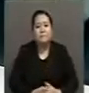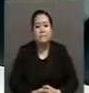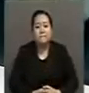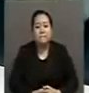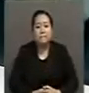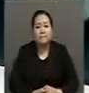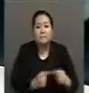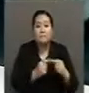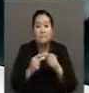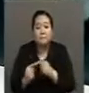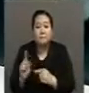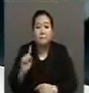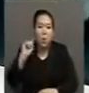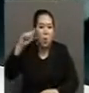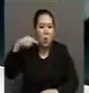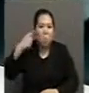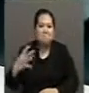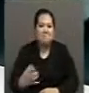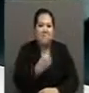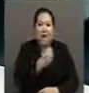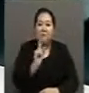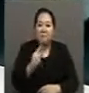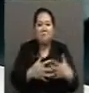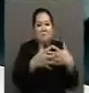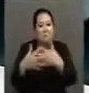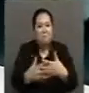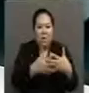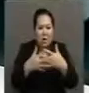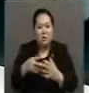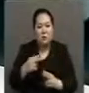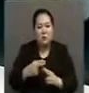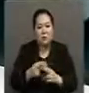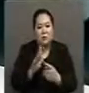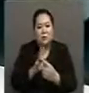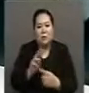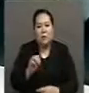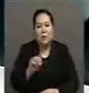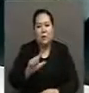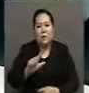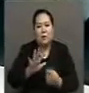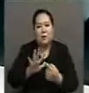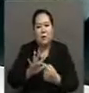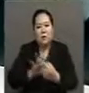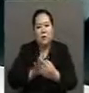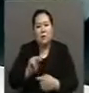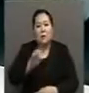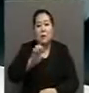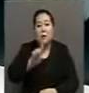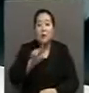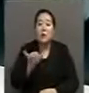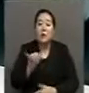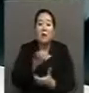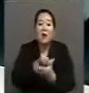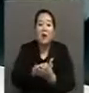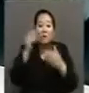มาต่อกันที่เรื่องของผู้หญิงที่ทรงอิทธิพลที่สุดคนหนึ่งในสหรัฐขณะนี้นั่นก็คือนางเมลานีทรัมป์สุภาพสตรีหมายเลขหนึ่งภรรยาของประธานาธิบ